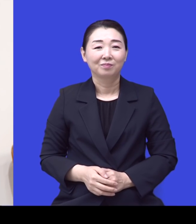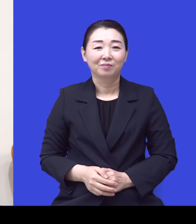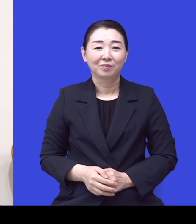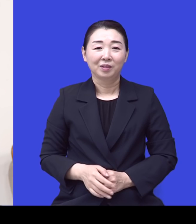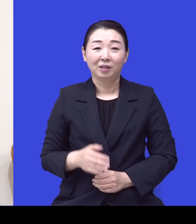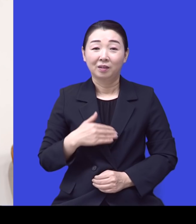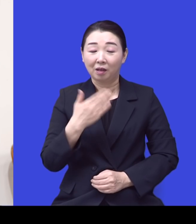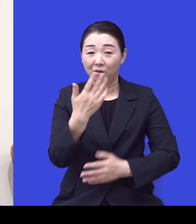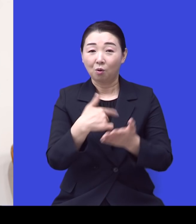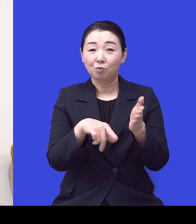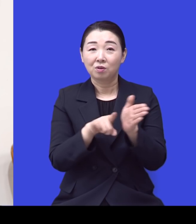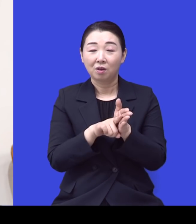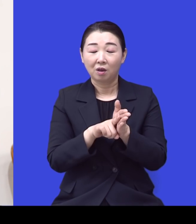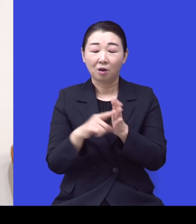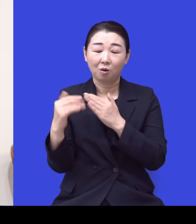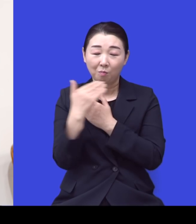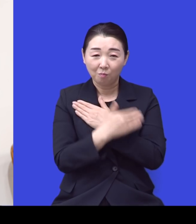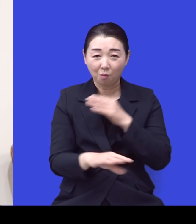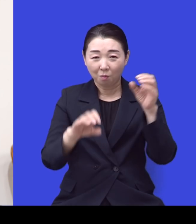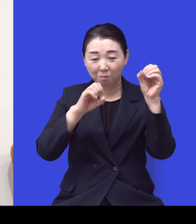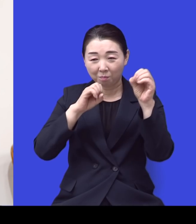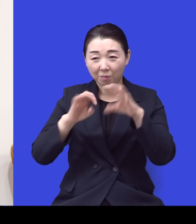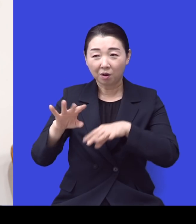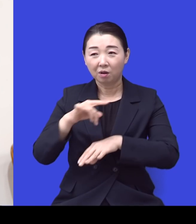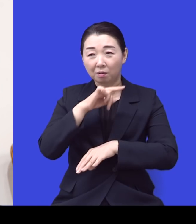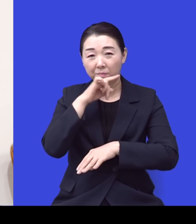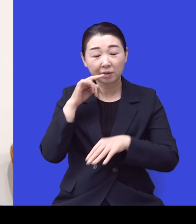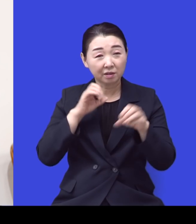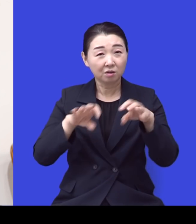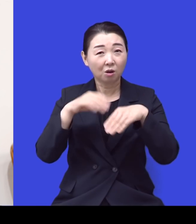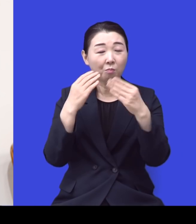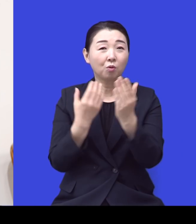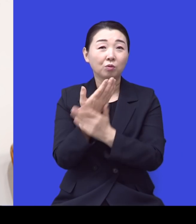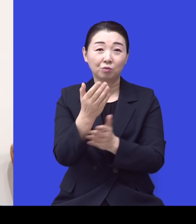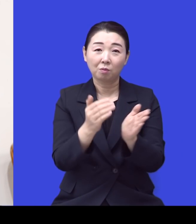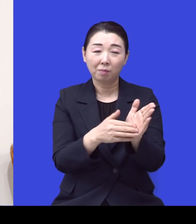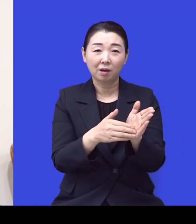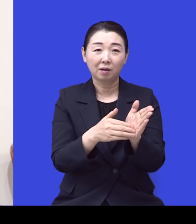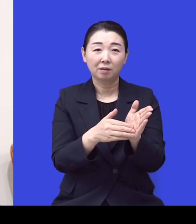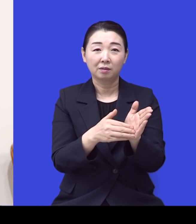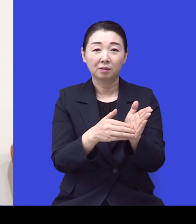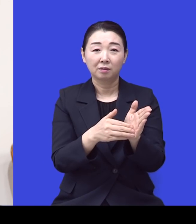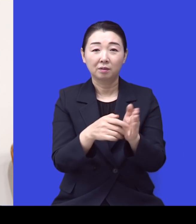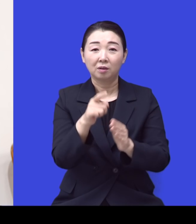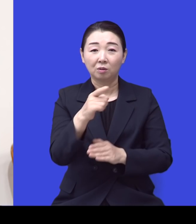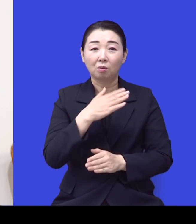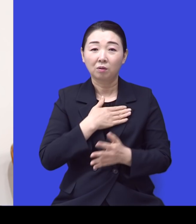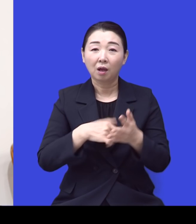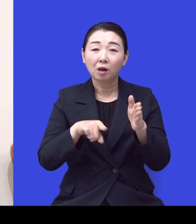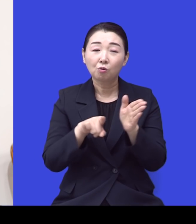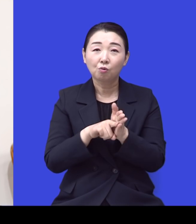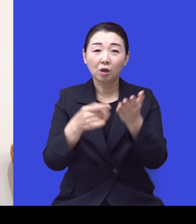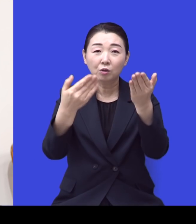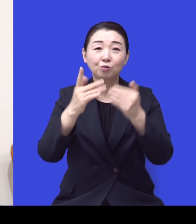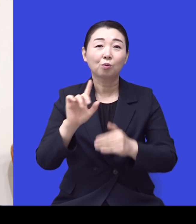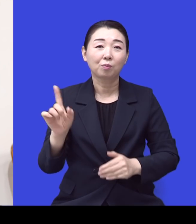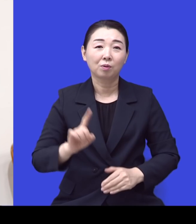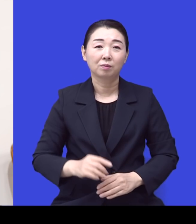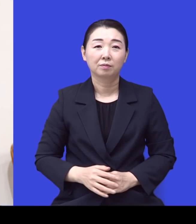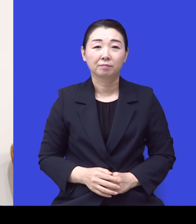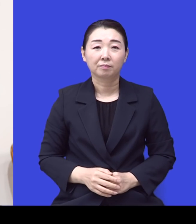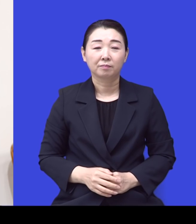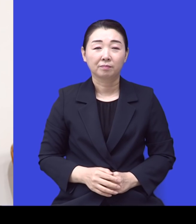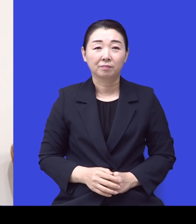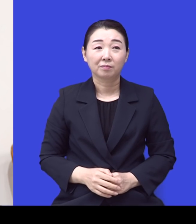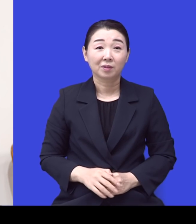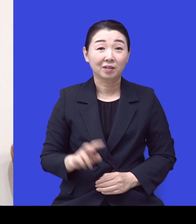나 너 위에 몸 버려 피 흘려 다 주었건만 너 날 위해 무엇 주느냐. 예.